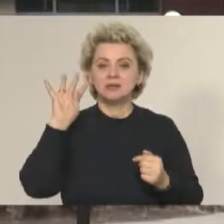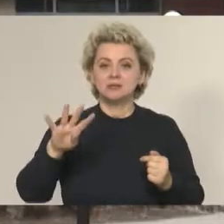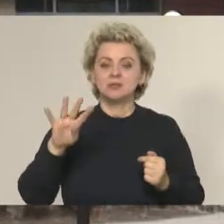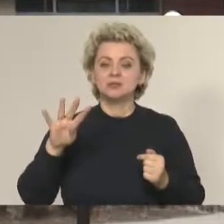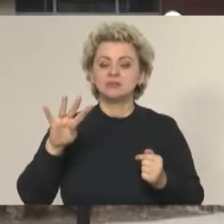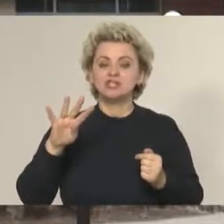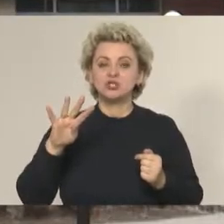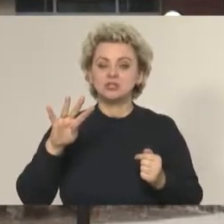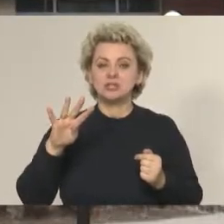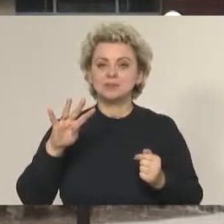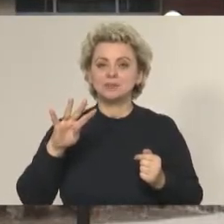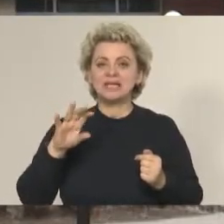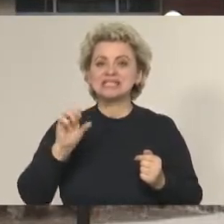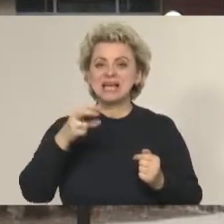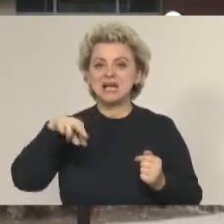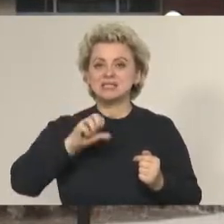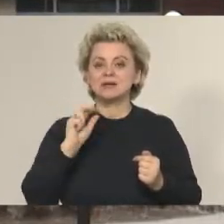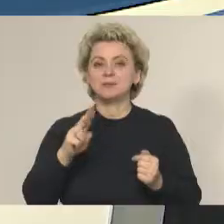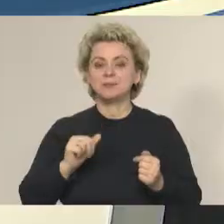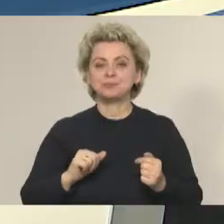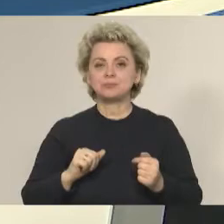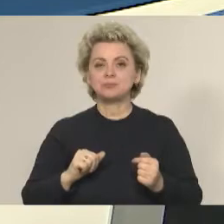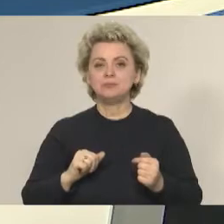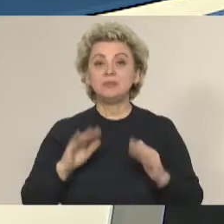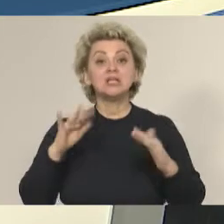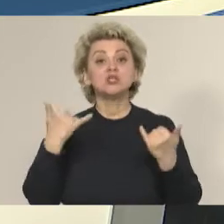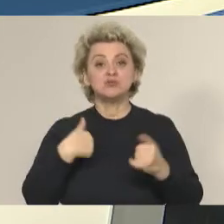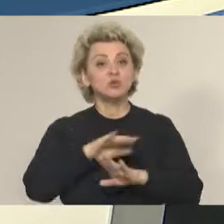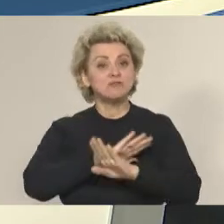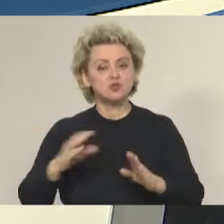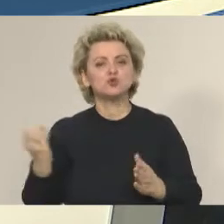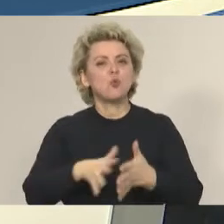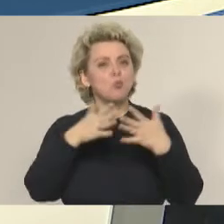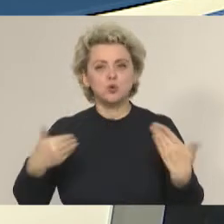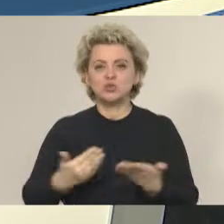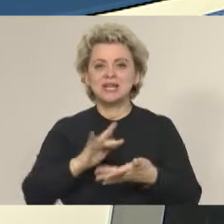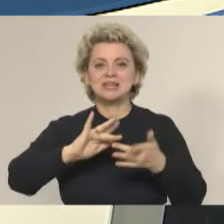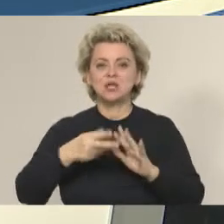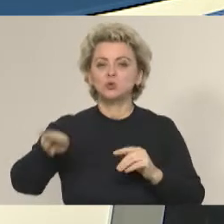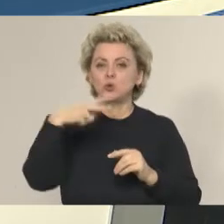Руслан Хамчеев, Дон-24, Сальск. На сегодня у меня все. Еще больше